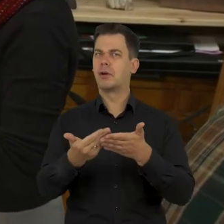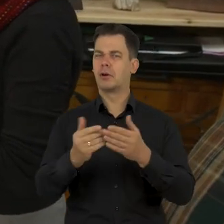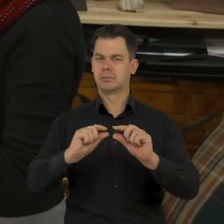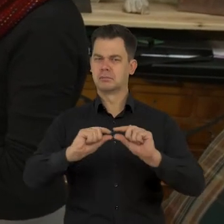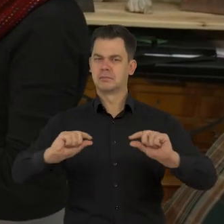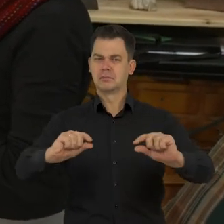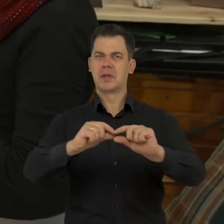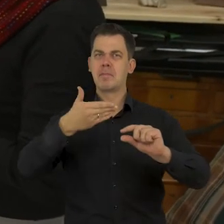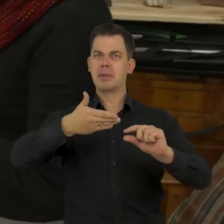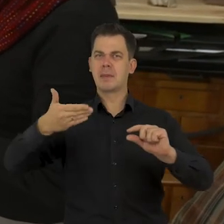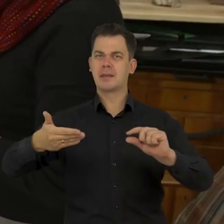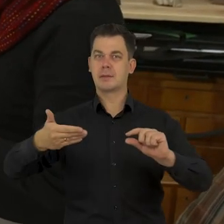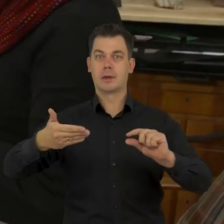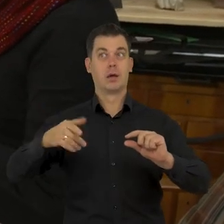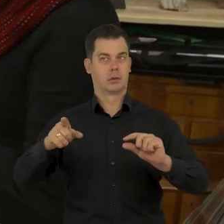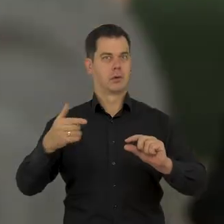nieprzypadkowa i jakby to